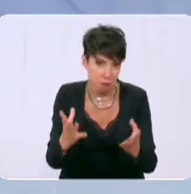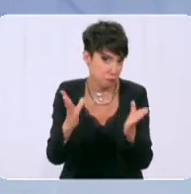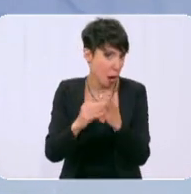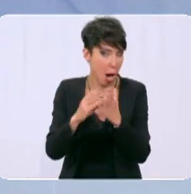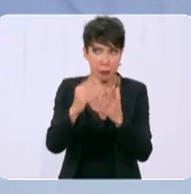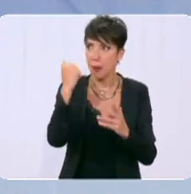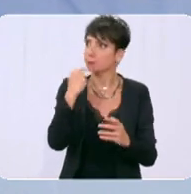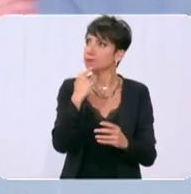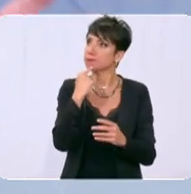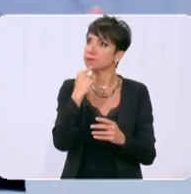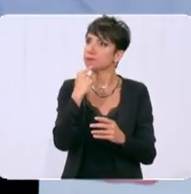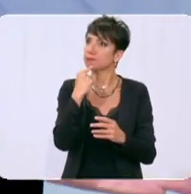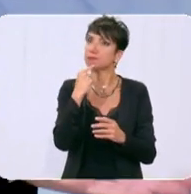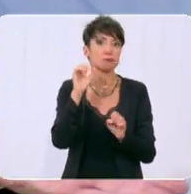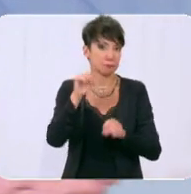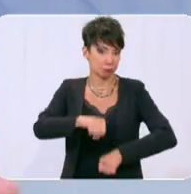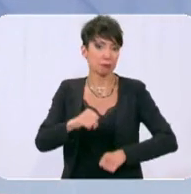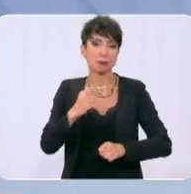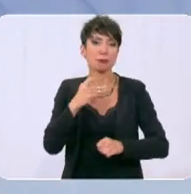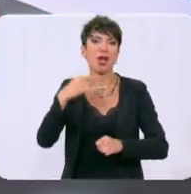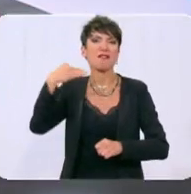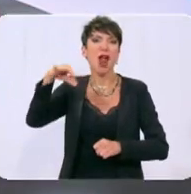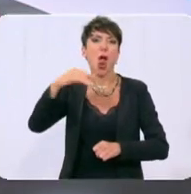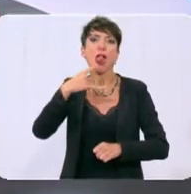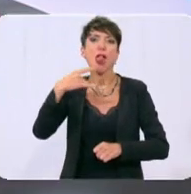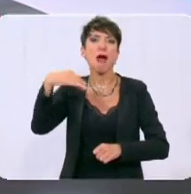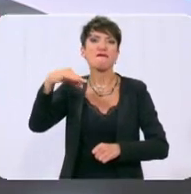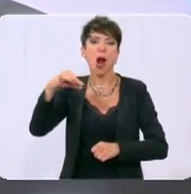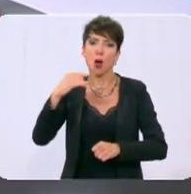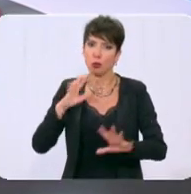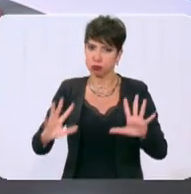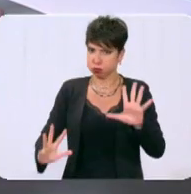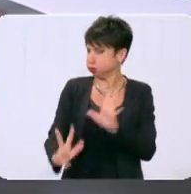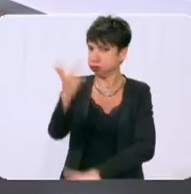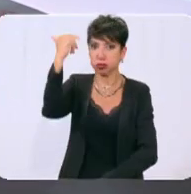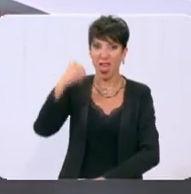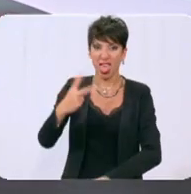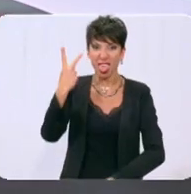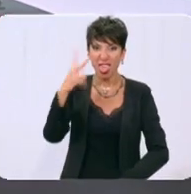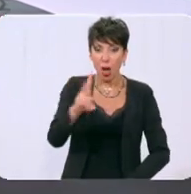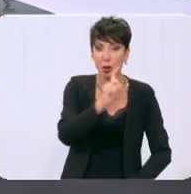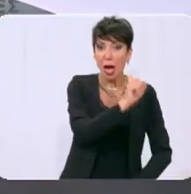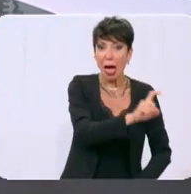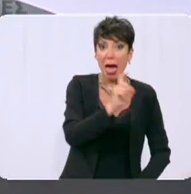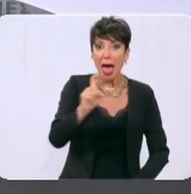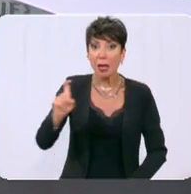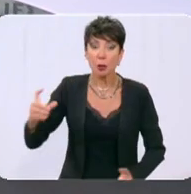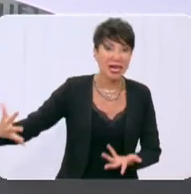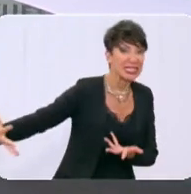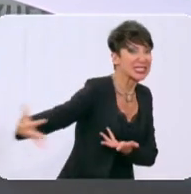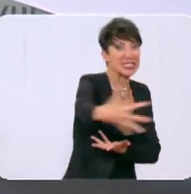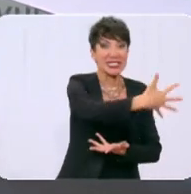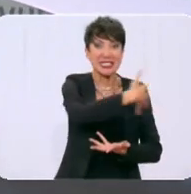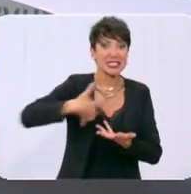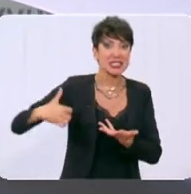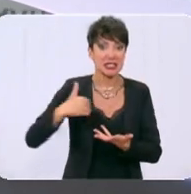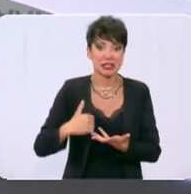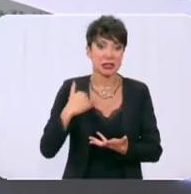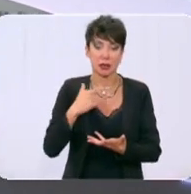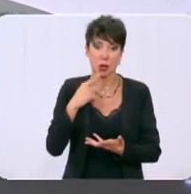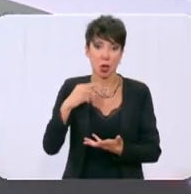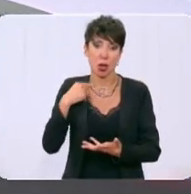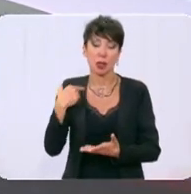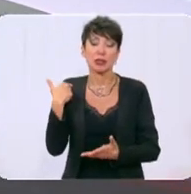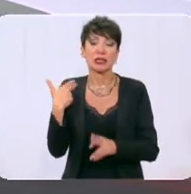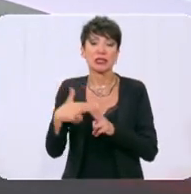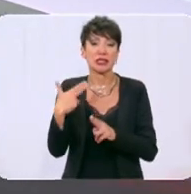λέω, η παραγωγή της φράουλας που κάνουν φοβερή δουλειά. 200 εκατομμύρια τζίρος, δηλαδή μεγάλη συμμετοχή στο ΑΕΠ της χώρας. Mm-hmm.